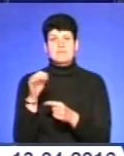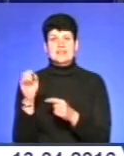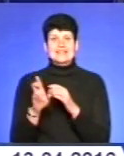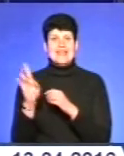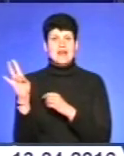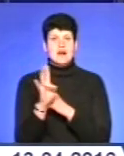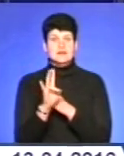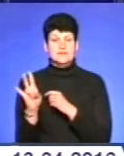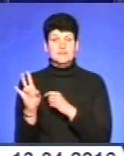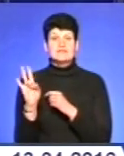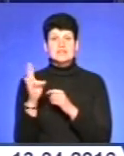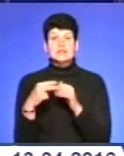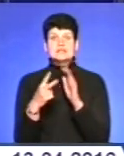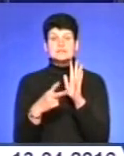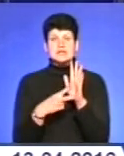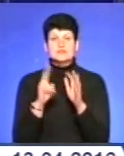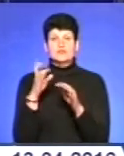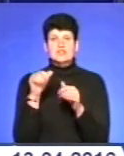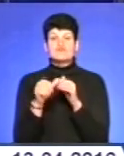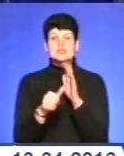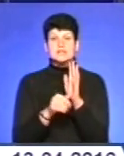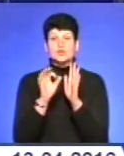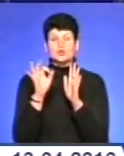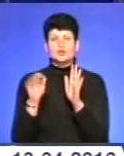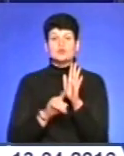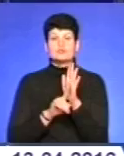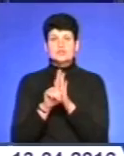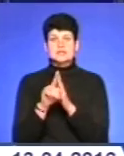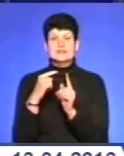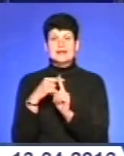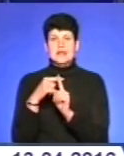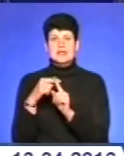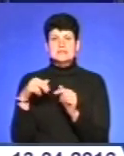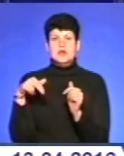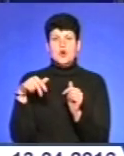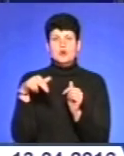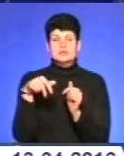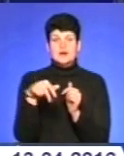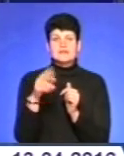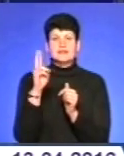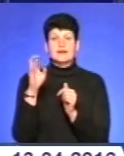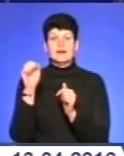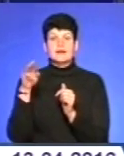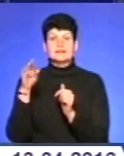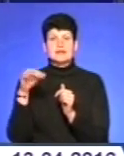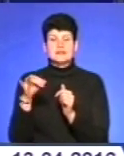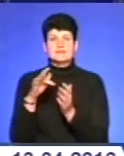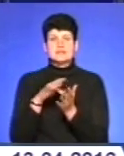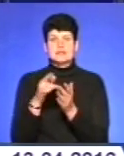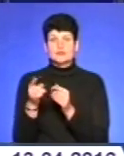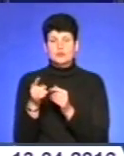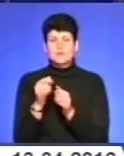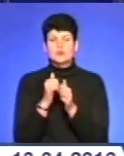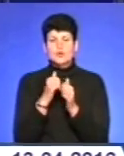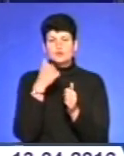У неділю 17 квітня о 16:00 розпочнеться хресна хода від архікатедрального собору в центрі Тернополя. До